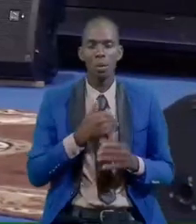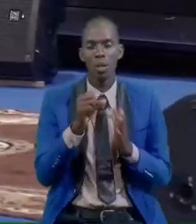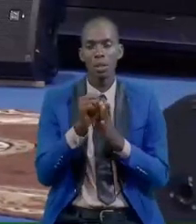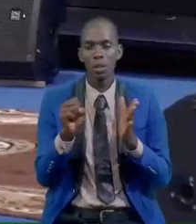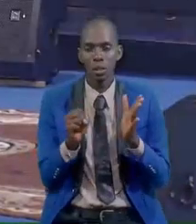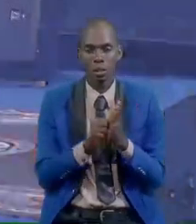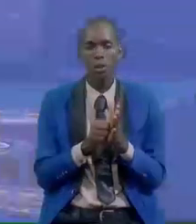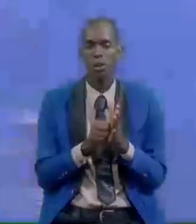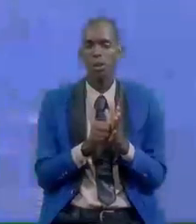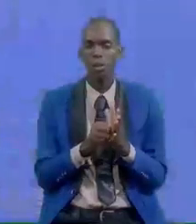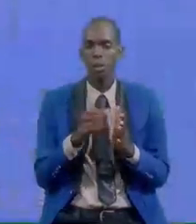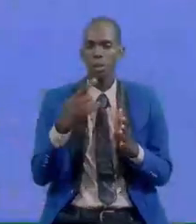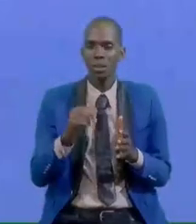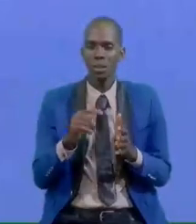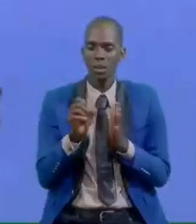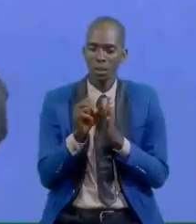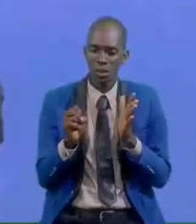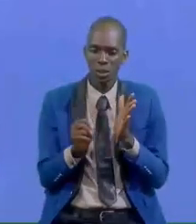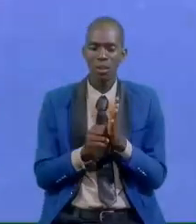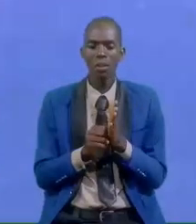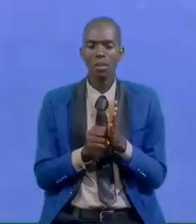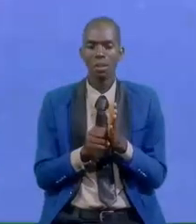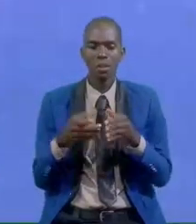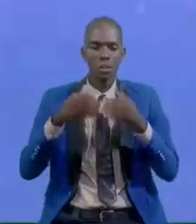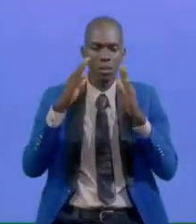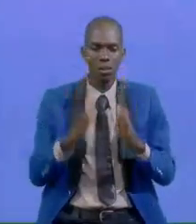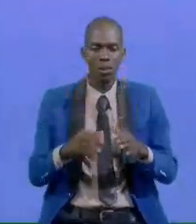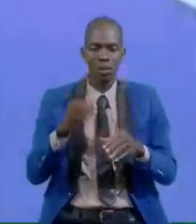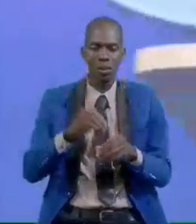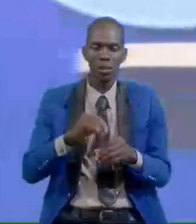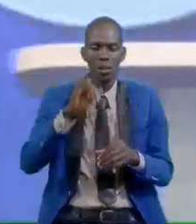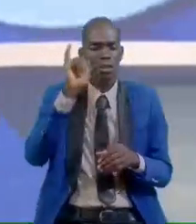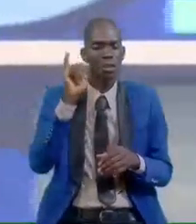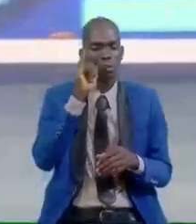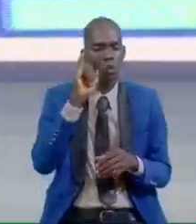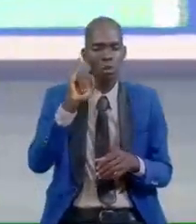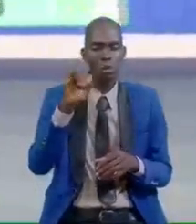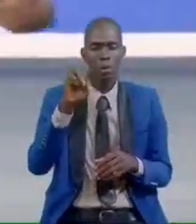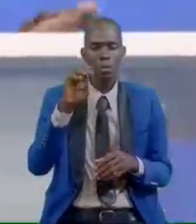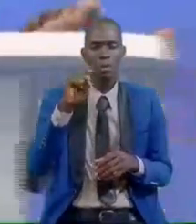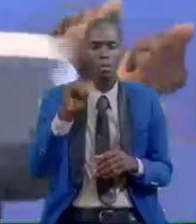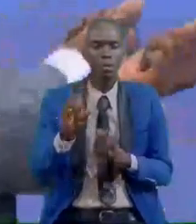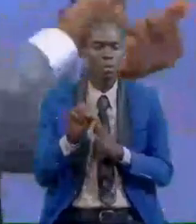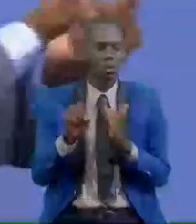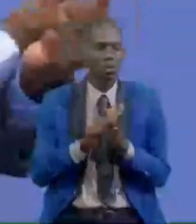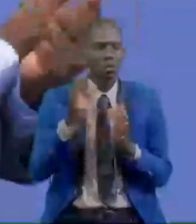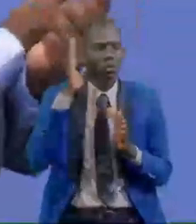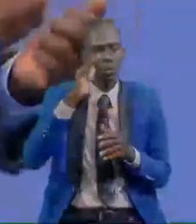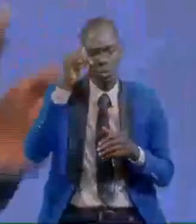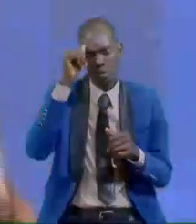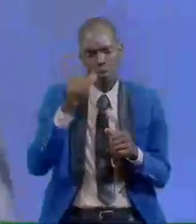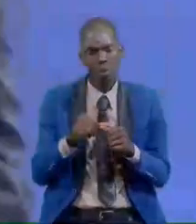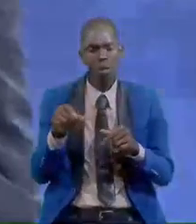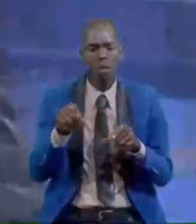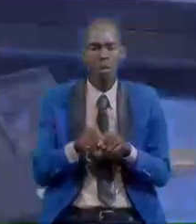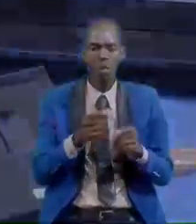d'État, il est toujours, il est dans l'état d'immo. Il peut s'en rappeler. Et comme on a amené cette